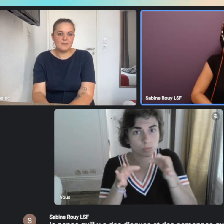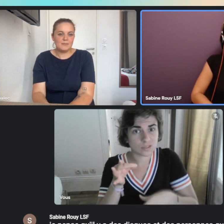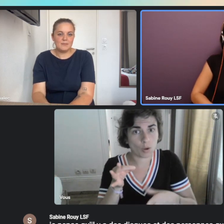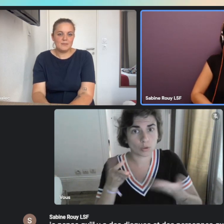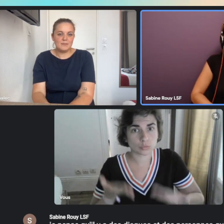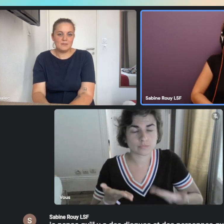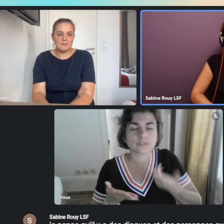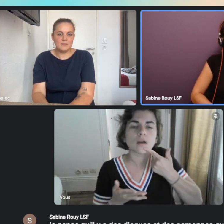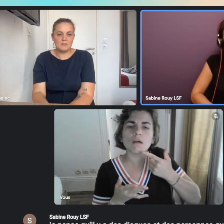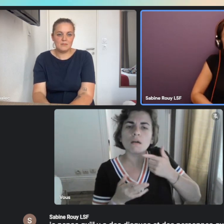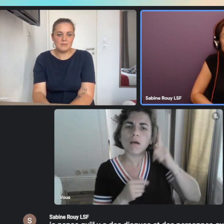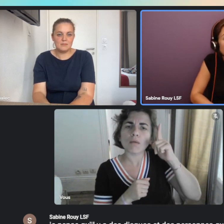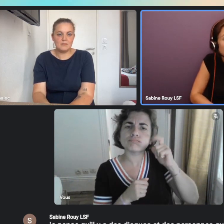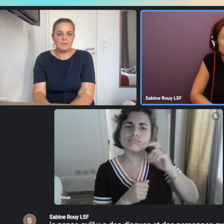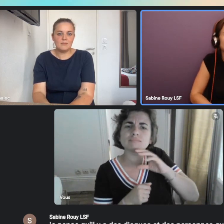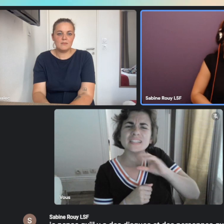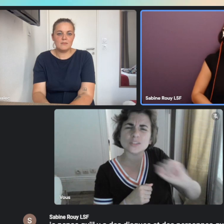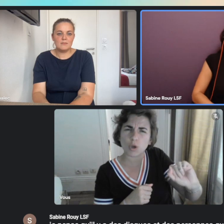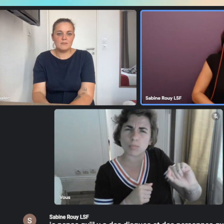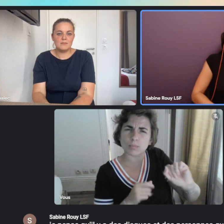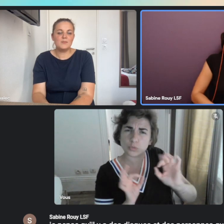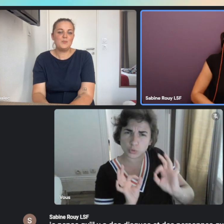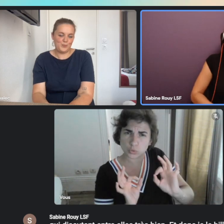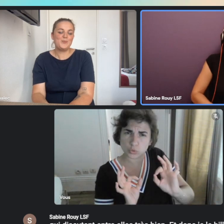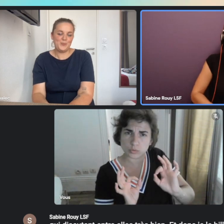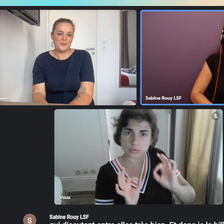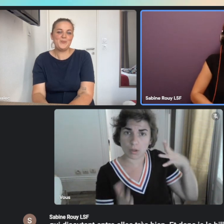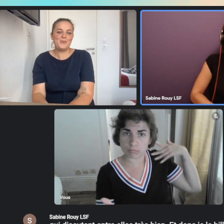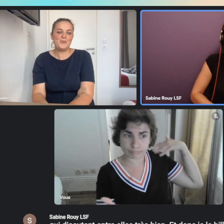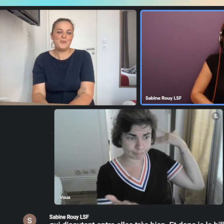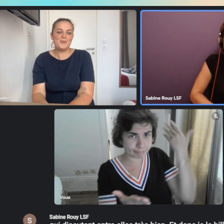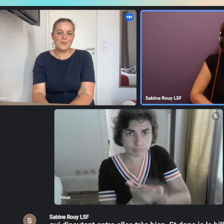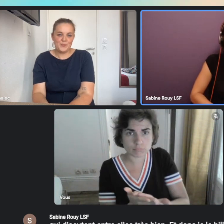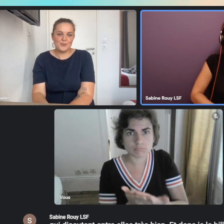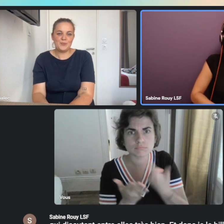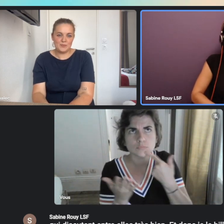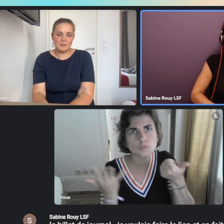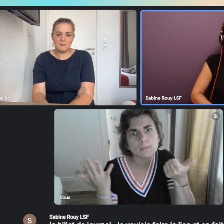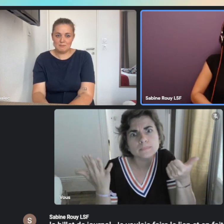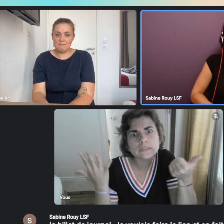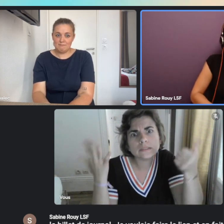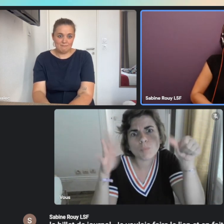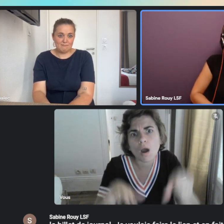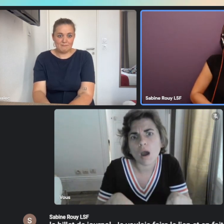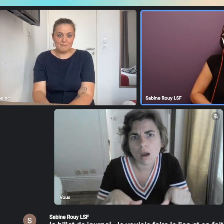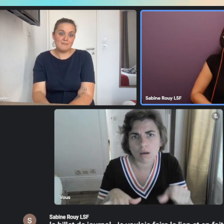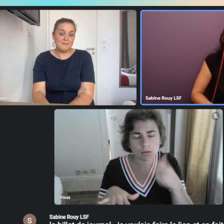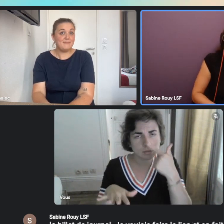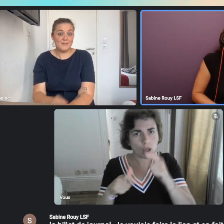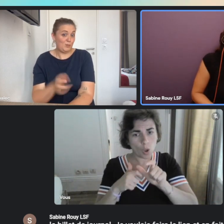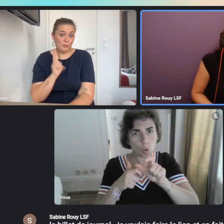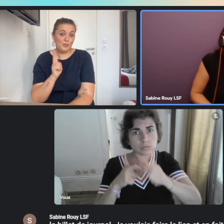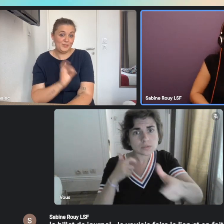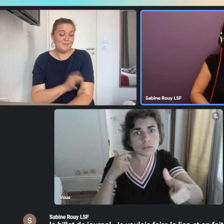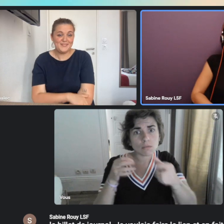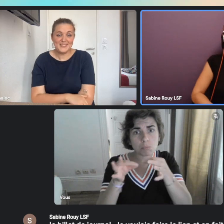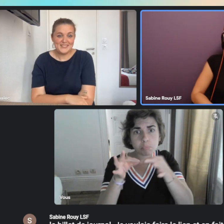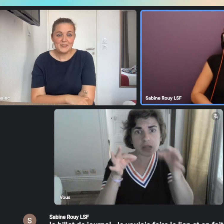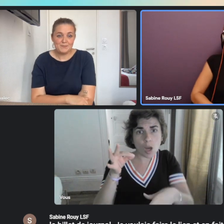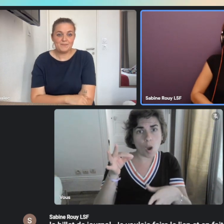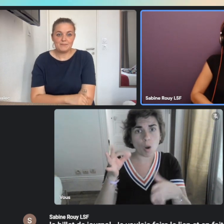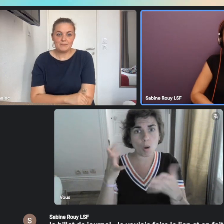donc, au niveau du bullet journal justement, donc tu as commencé en décembre, c'est ça? Oui. Donc ça fait quasiment 6